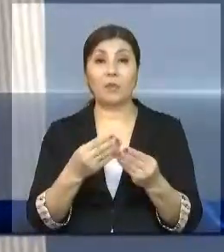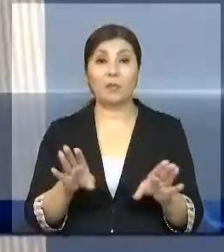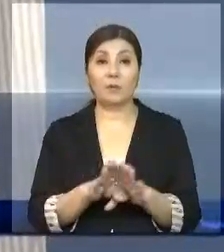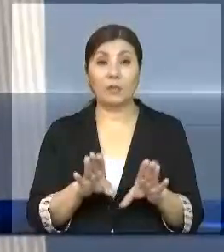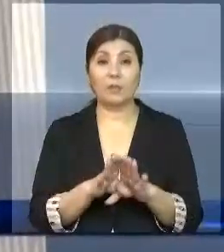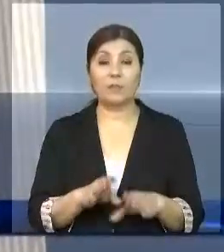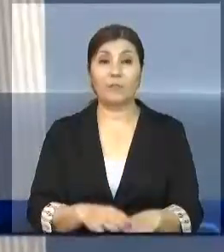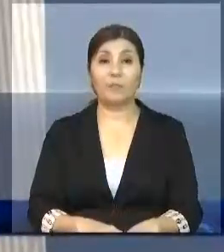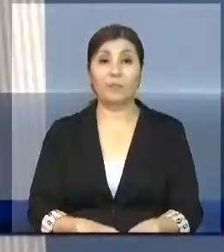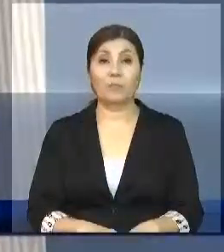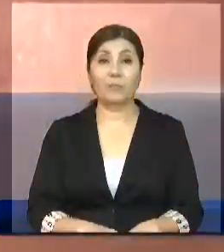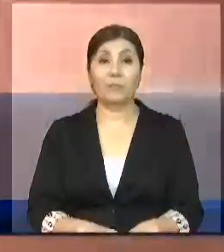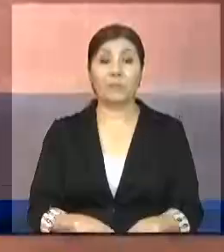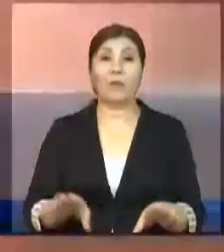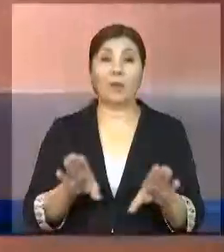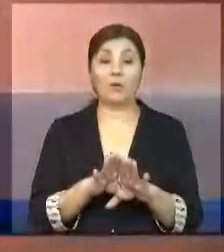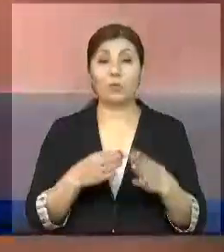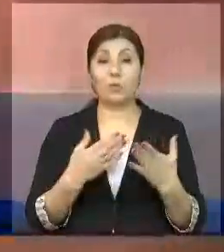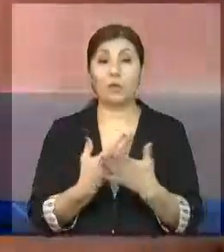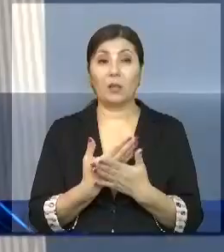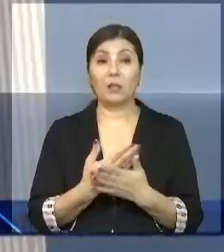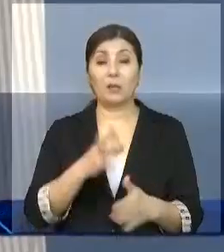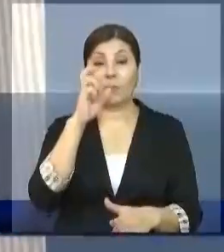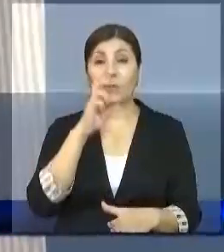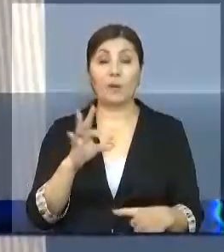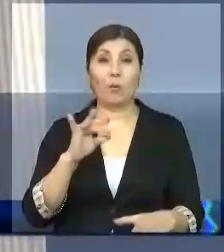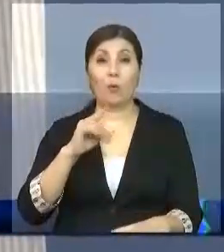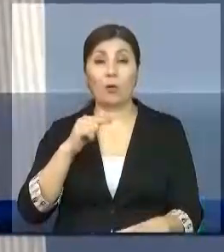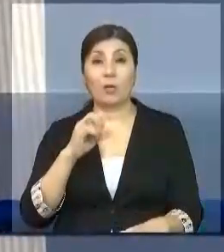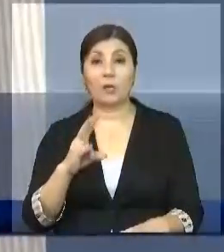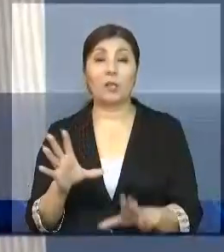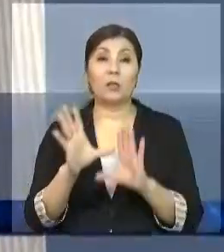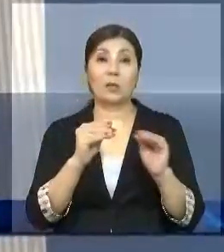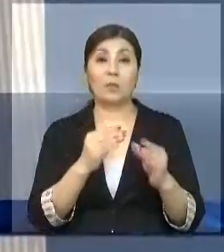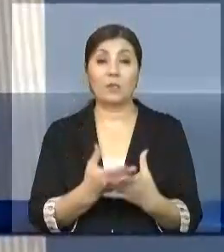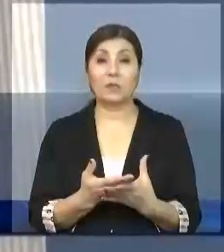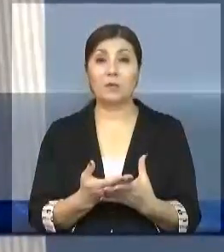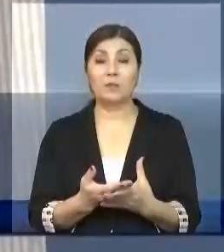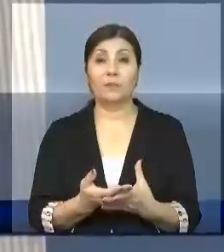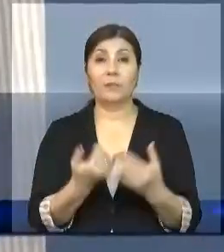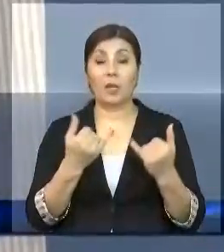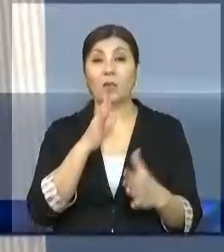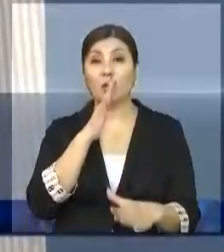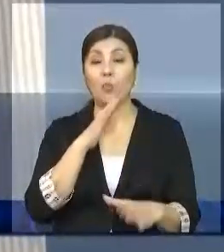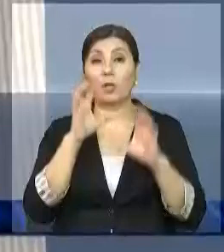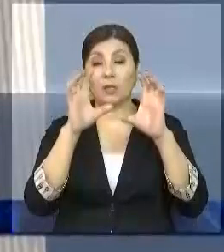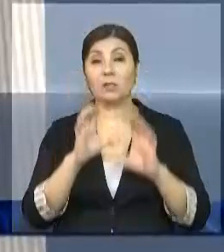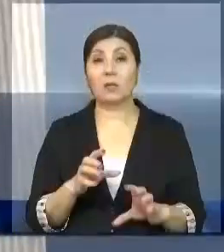төленуі, сондай-ақ жаңағы мемлекет орындарға біздер бару арқылы үстеме жұмысқа тарту бар, қазір уақытта